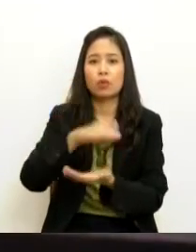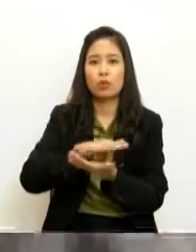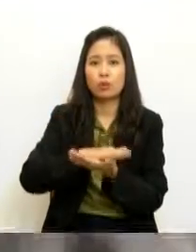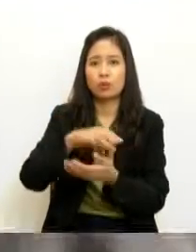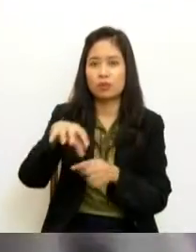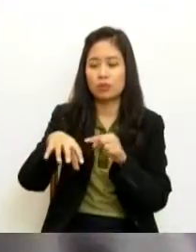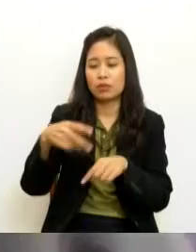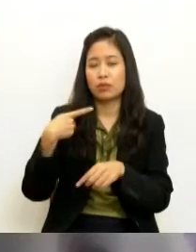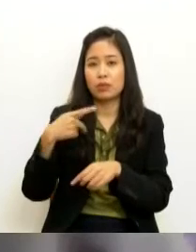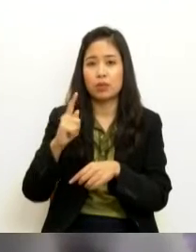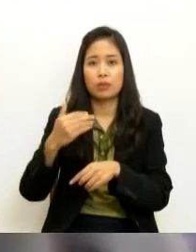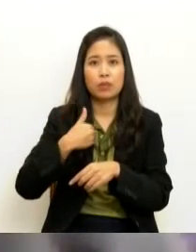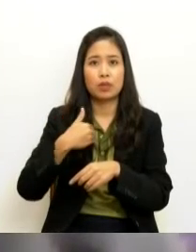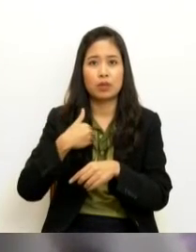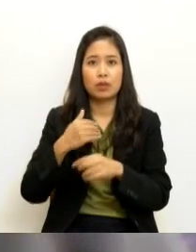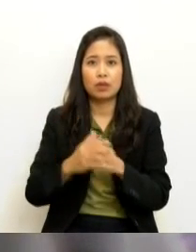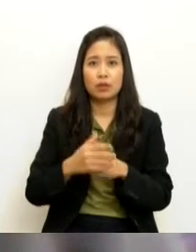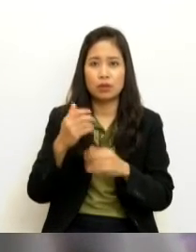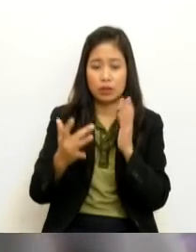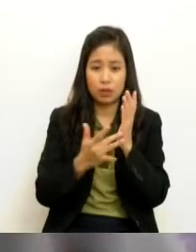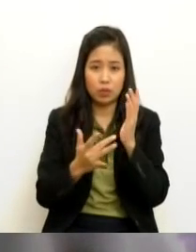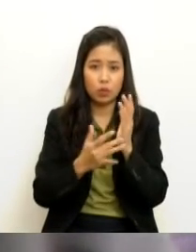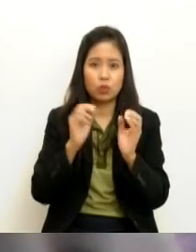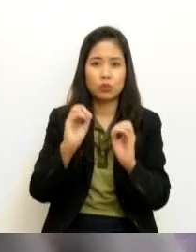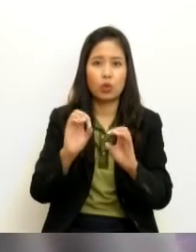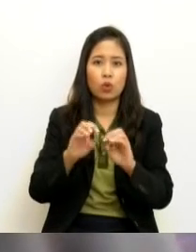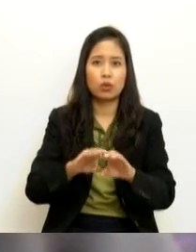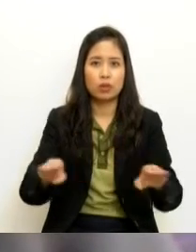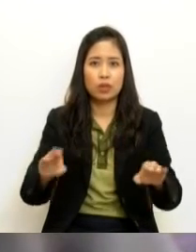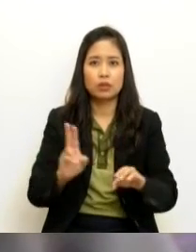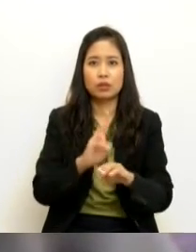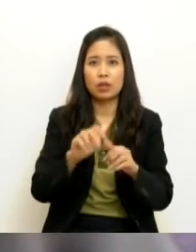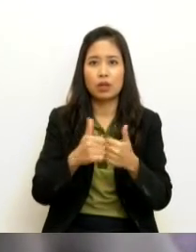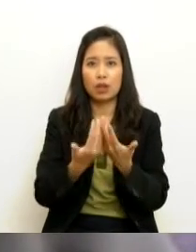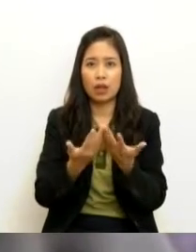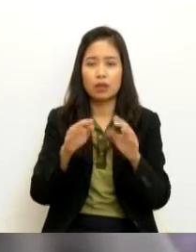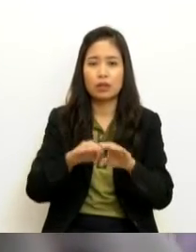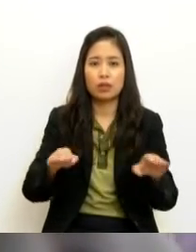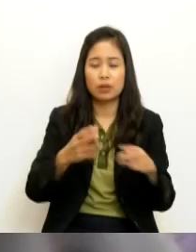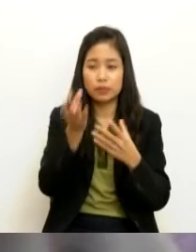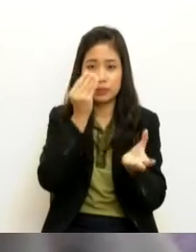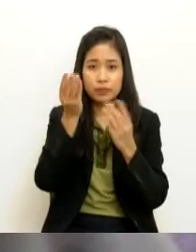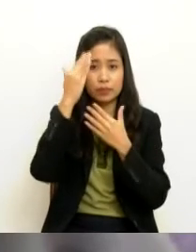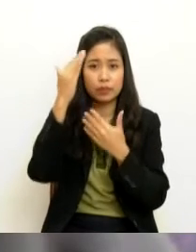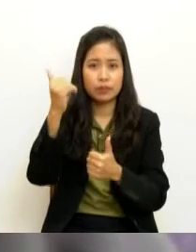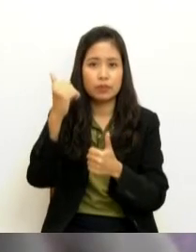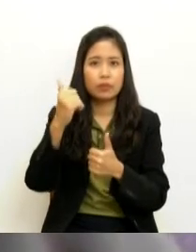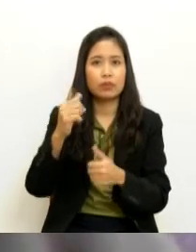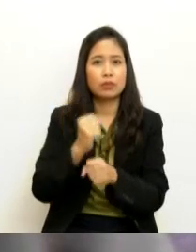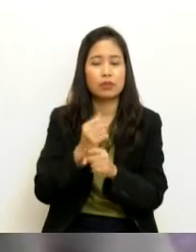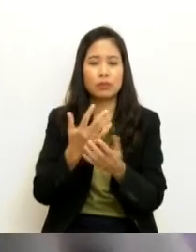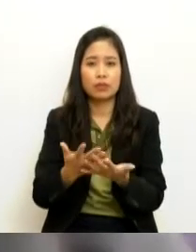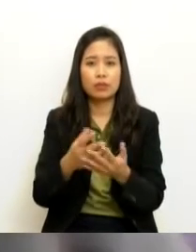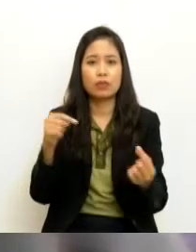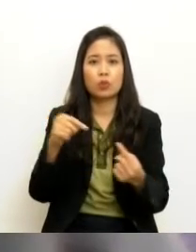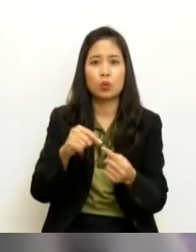โยชน ์การใช้เทคโนโลยีในการสอนเด็กเราจะใช้ยังไงให้เด็กเรียนรู้ให้เด็กสนใจการวัดผลการประเมินผลที่เรียน